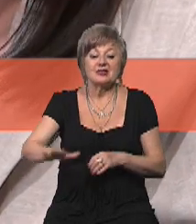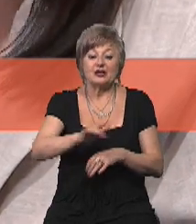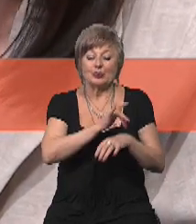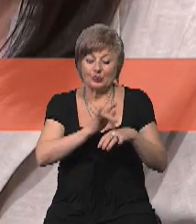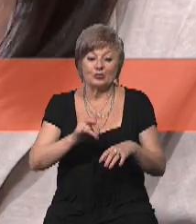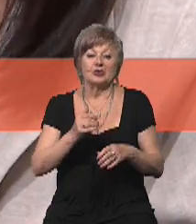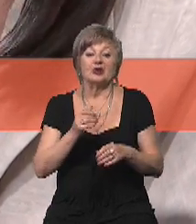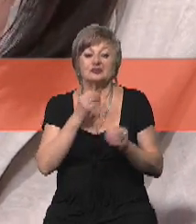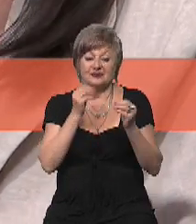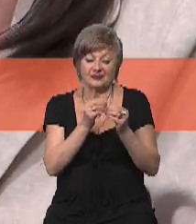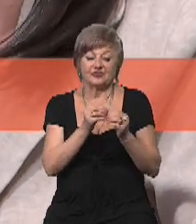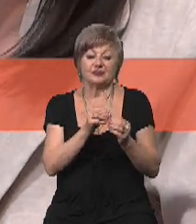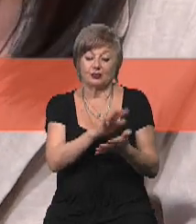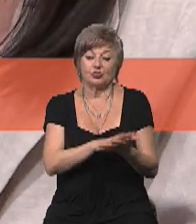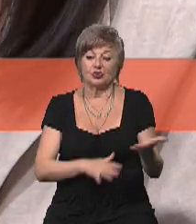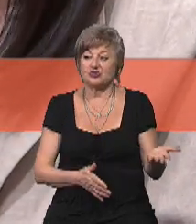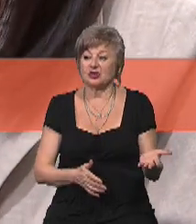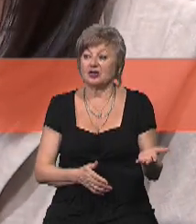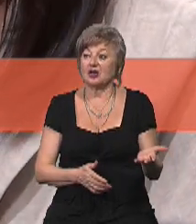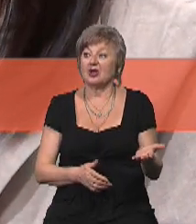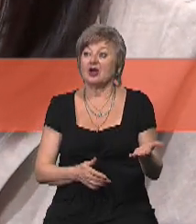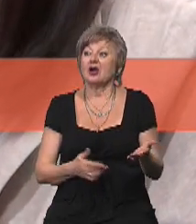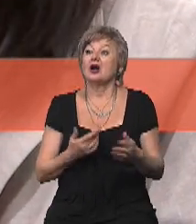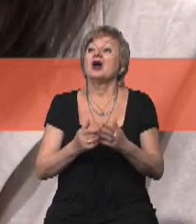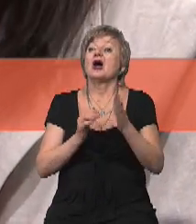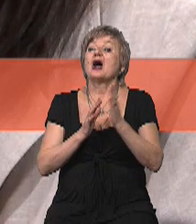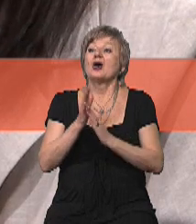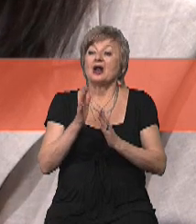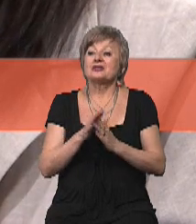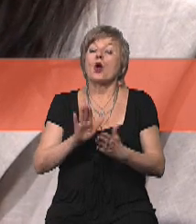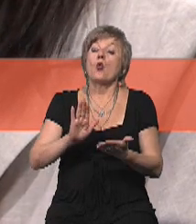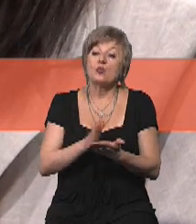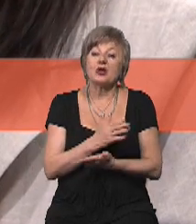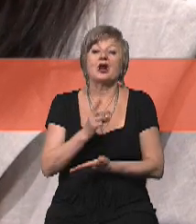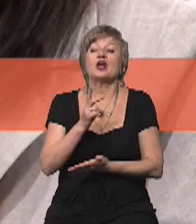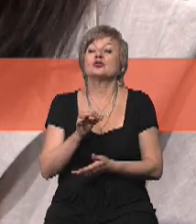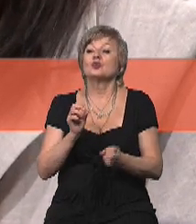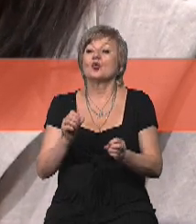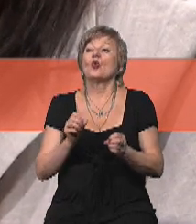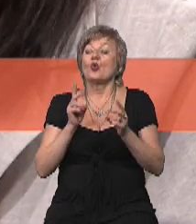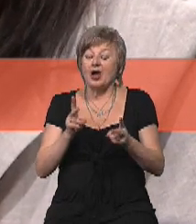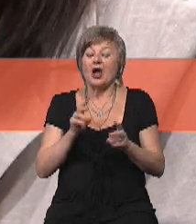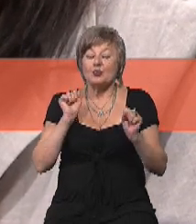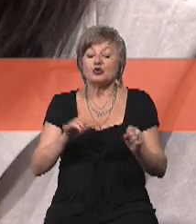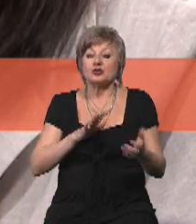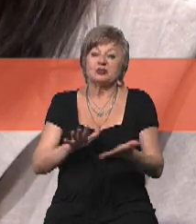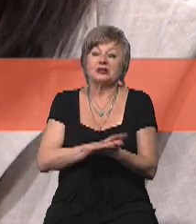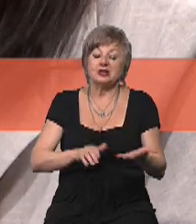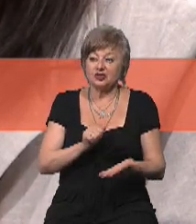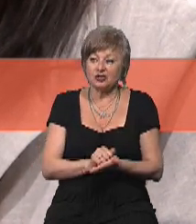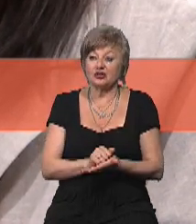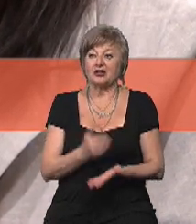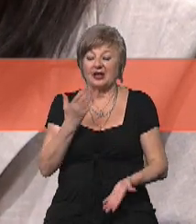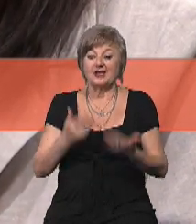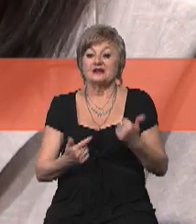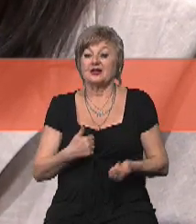Тобто ви вважаєте, що не робиться, не прибирається амброзія? Чи вона прибирається, але як вона може бути знищеною? Так? Якщо я зараз